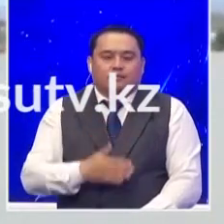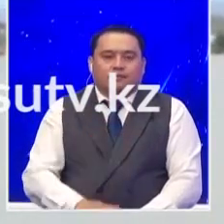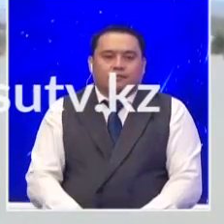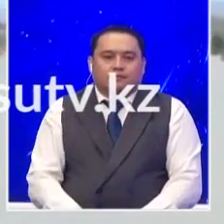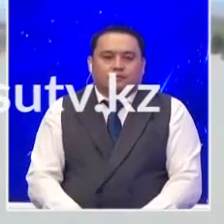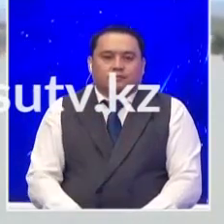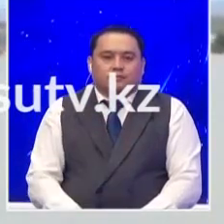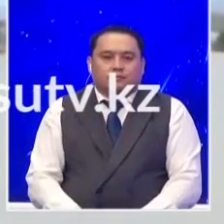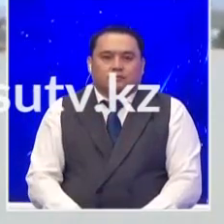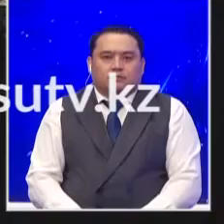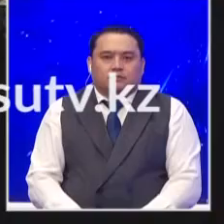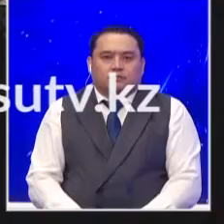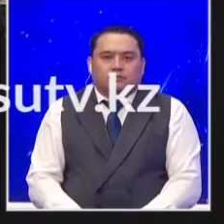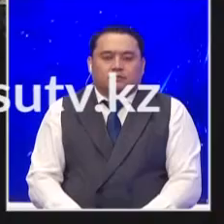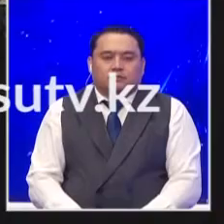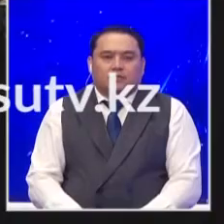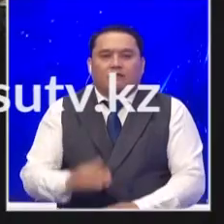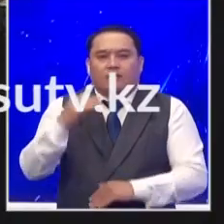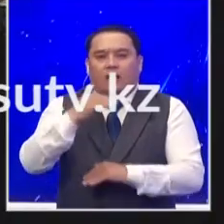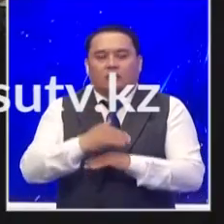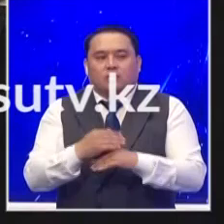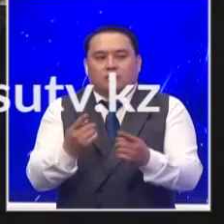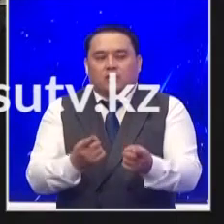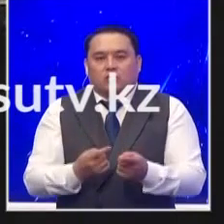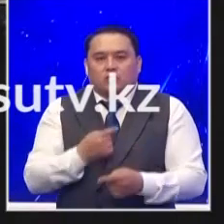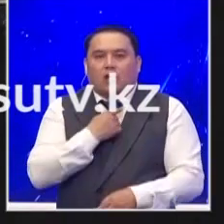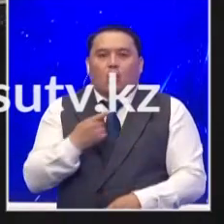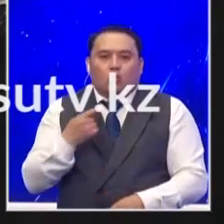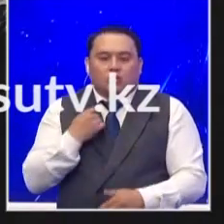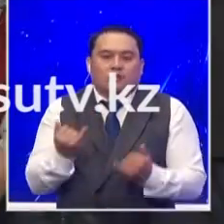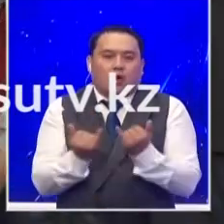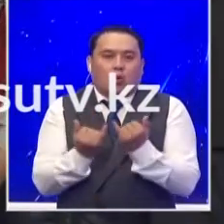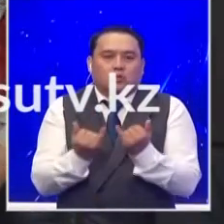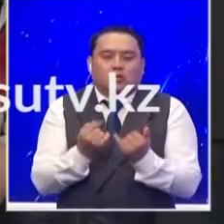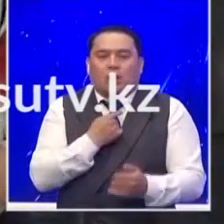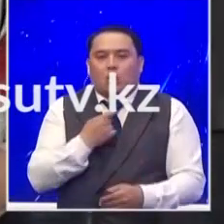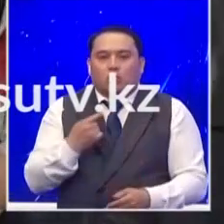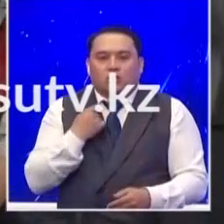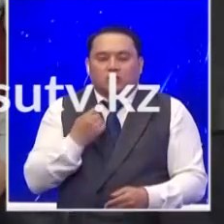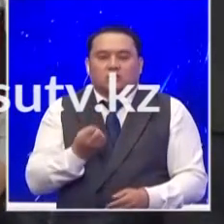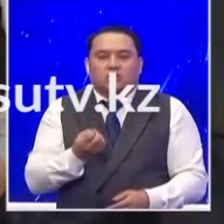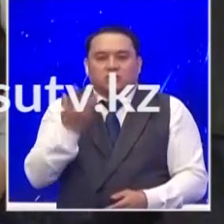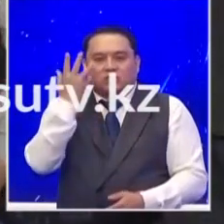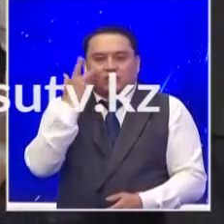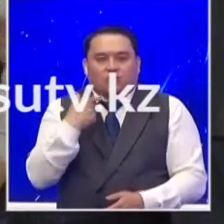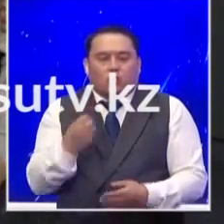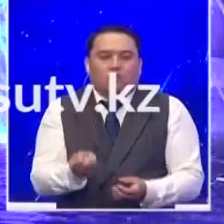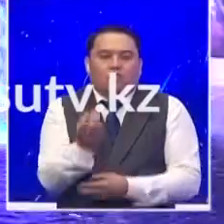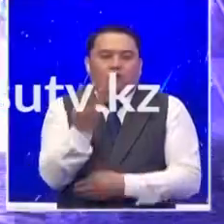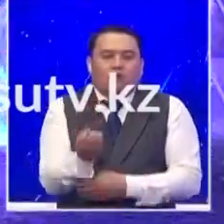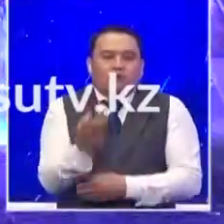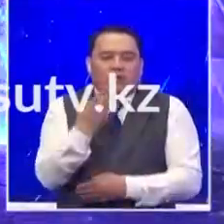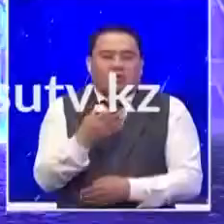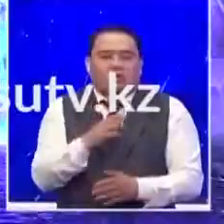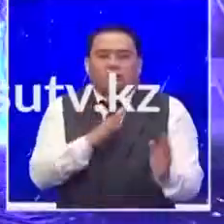и мы часто здесь собираемся. По вечерам, притягивая сотни талдыкурганцев и гостей города, цветной фонтан уже стал ярким акцентом парка